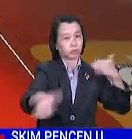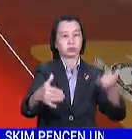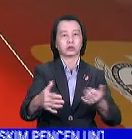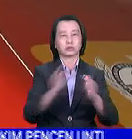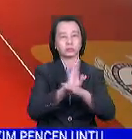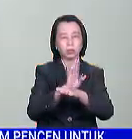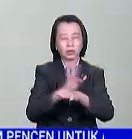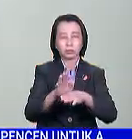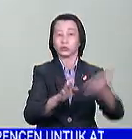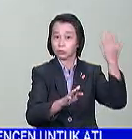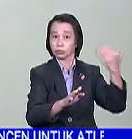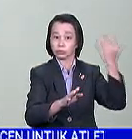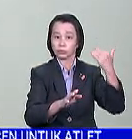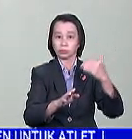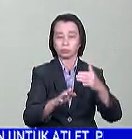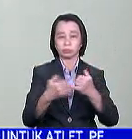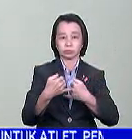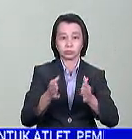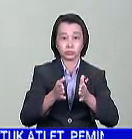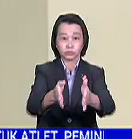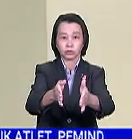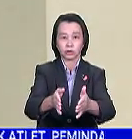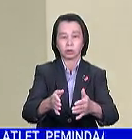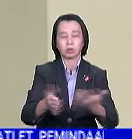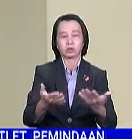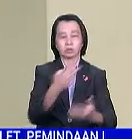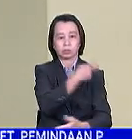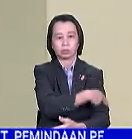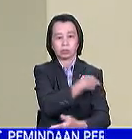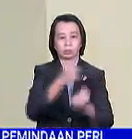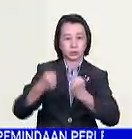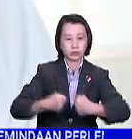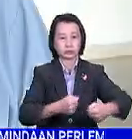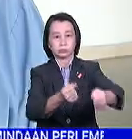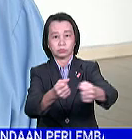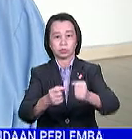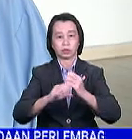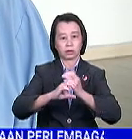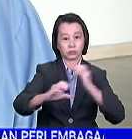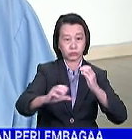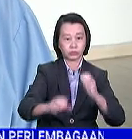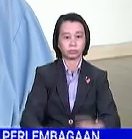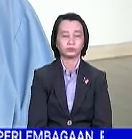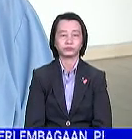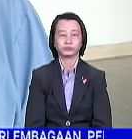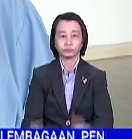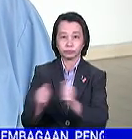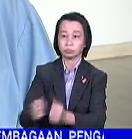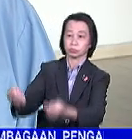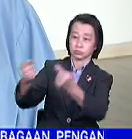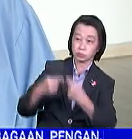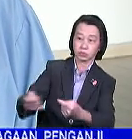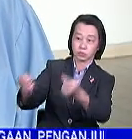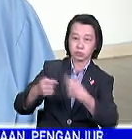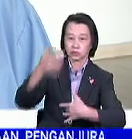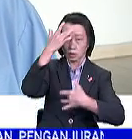di bahagian pintu masuk Jabatan Kecemasan dan Trauma Hospital Sungai Buloh. Dengan kehadiran pesakit di Jabatan